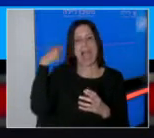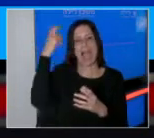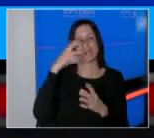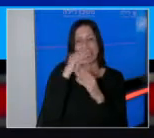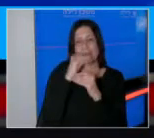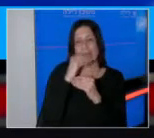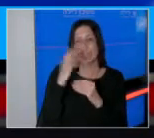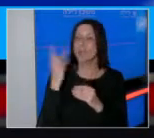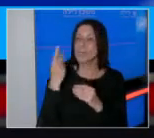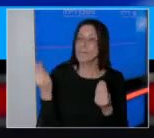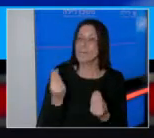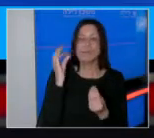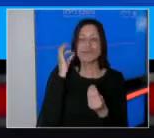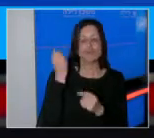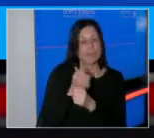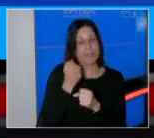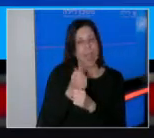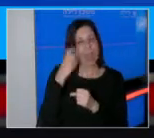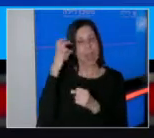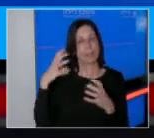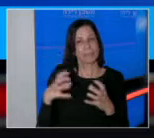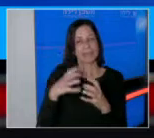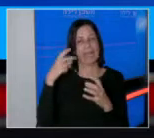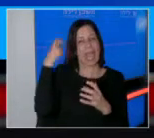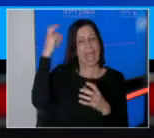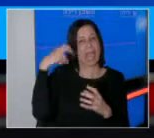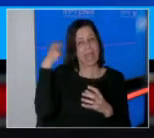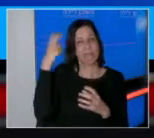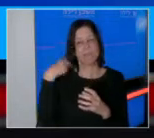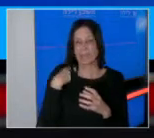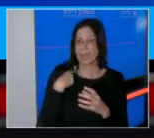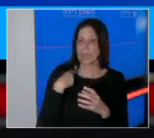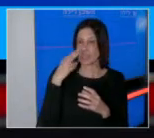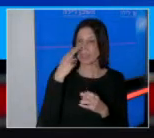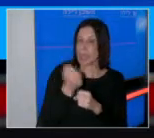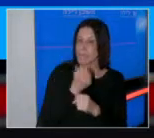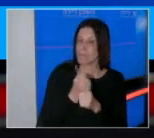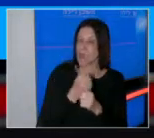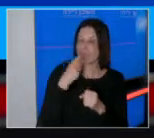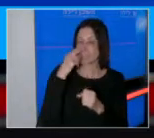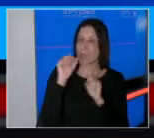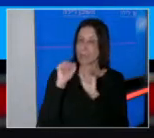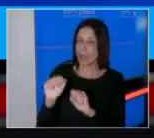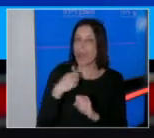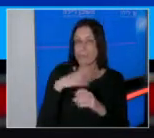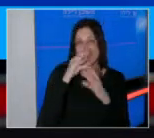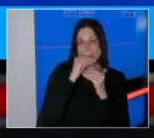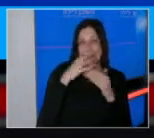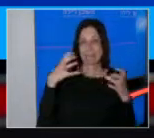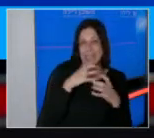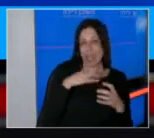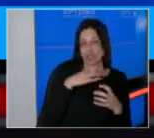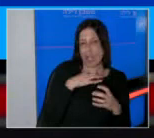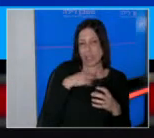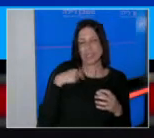שמי שתפעל במגזר הערבי, אני אתמוך בה ואנסה לעזור לה כמה שאני יכולה, אבל אני מדברת על המגזר שלי, כי זה המגזר שממנו אני